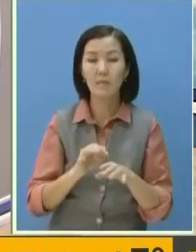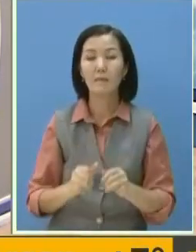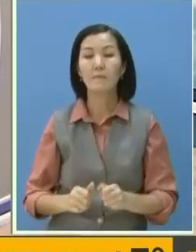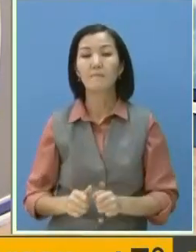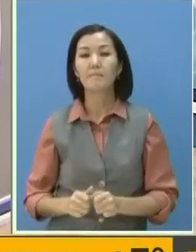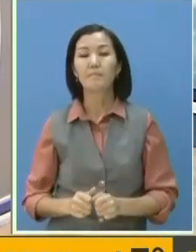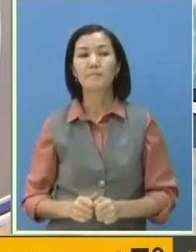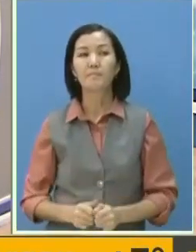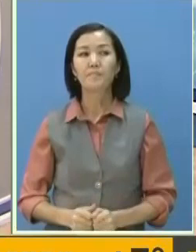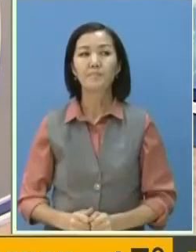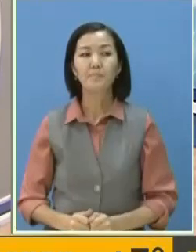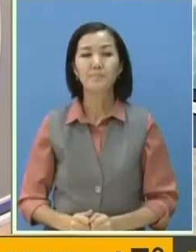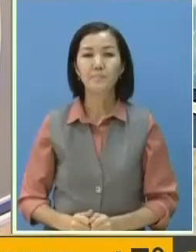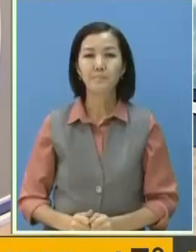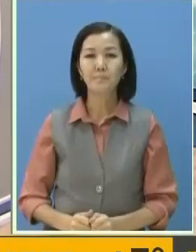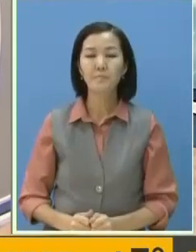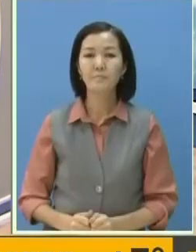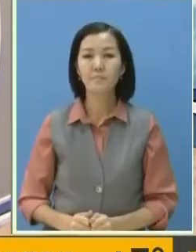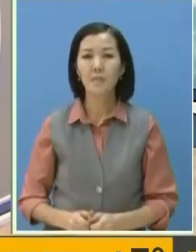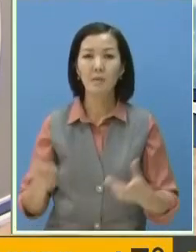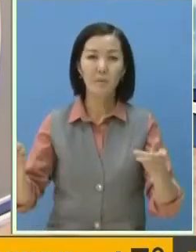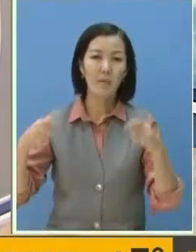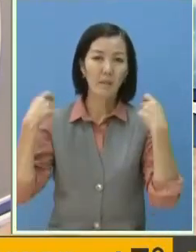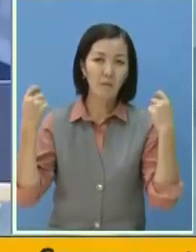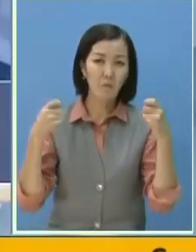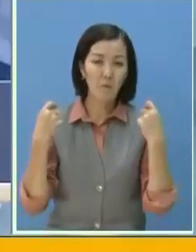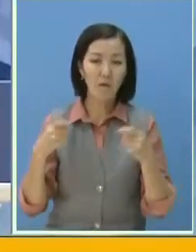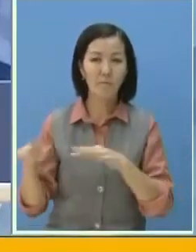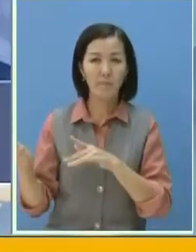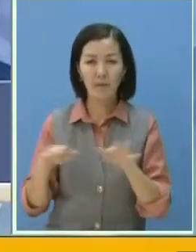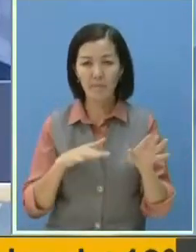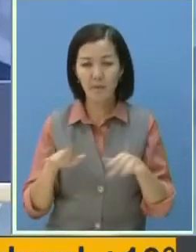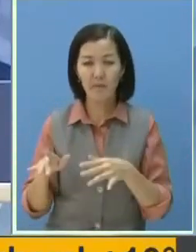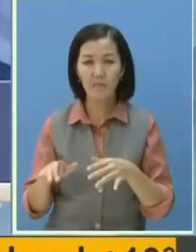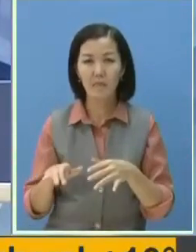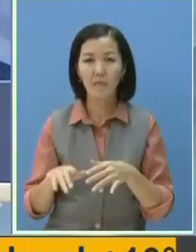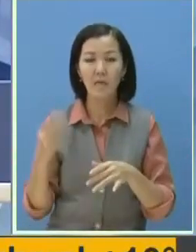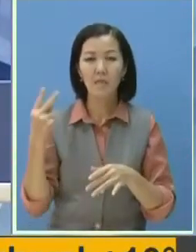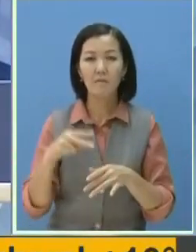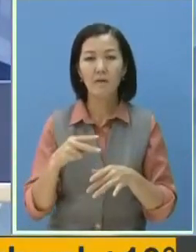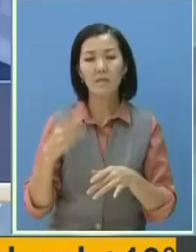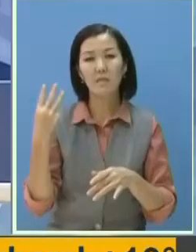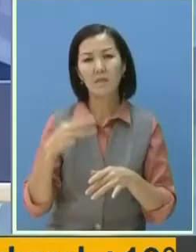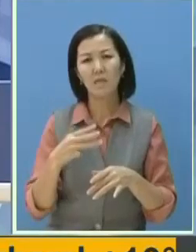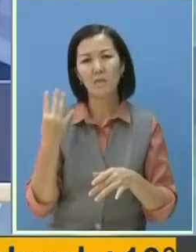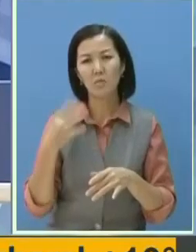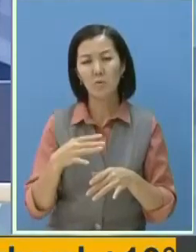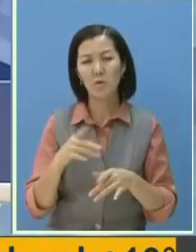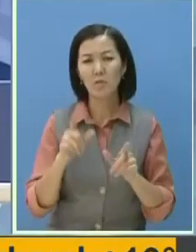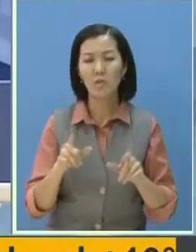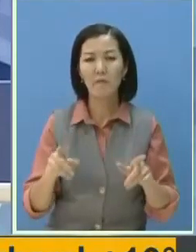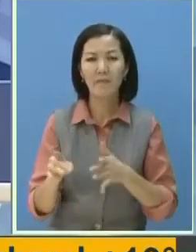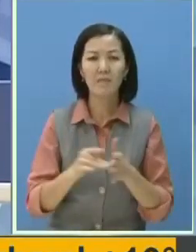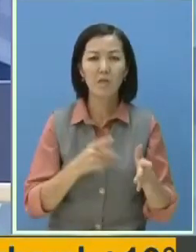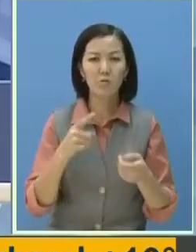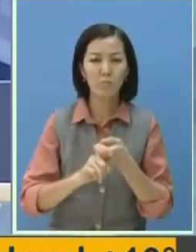в коллективе начинают болеть, или на тоях, например, там один человек появится, и сразу по 23 человек болеет. Кто-то выжил, кто-то не